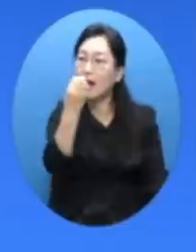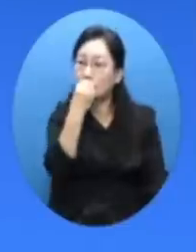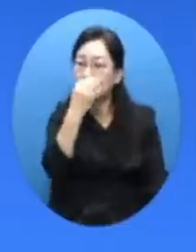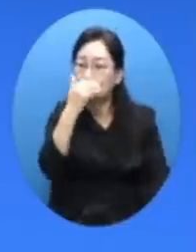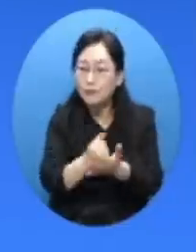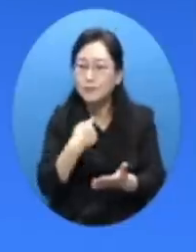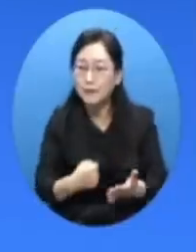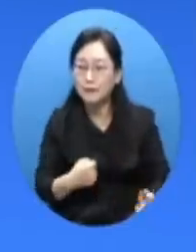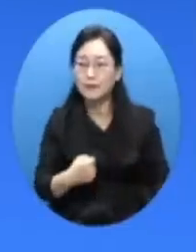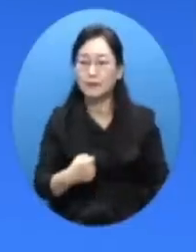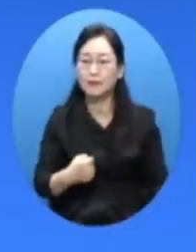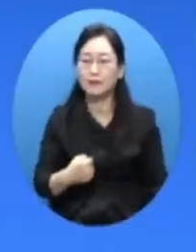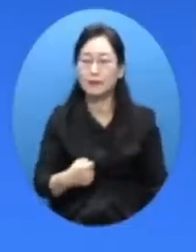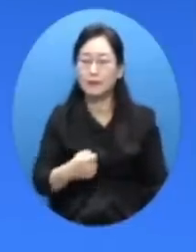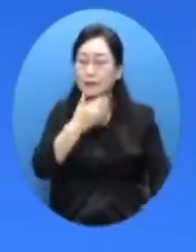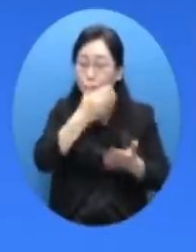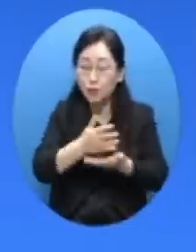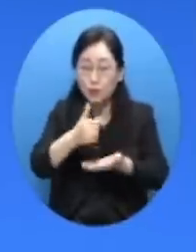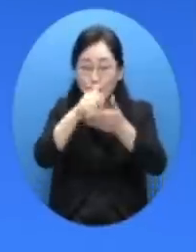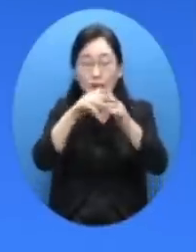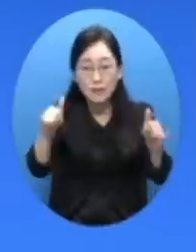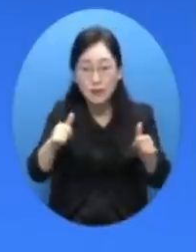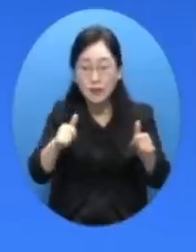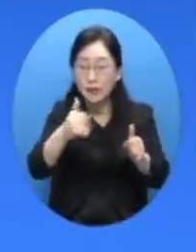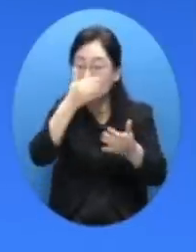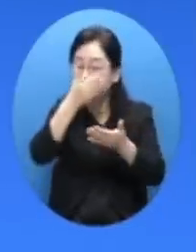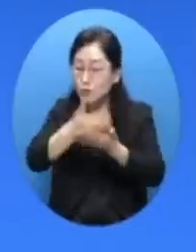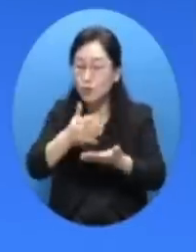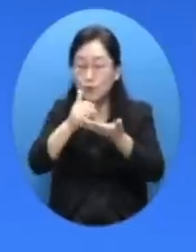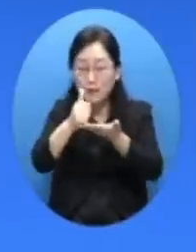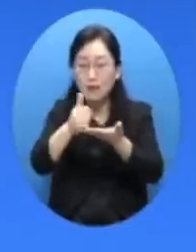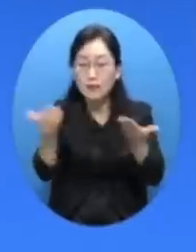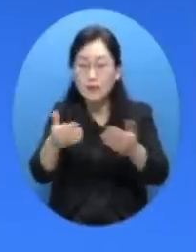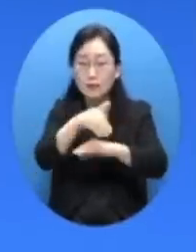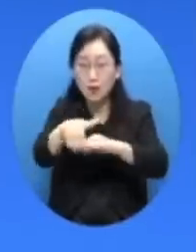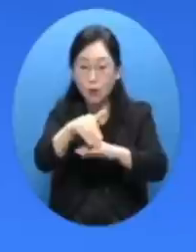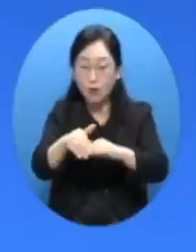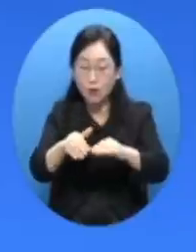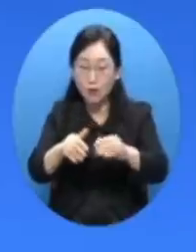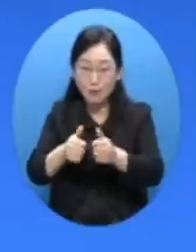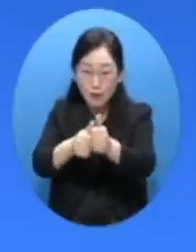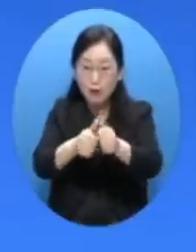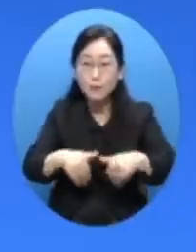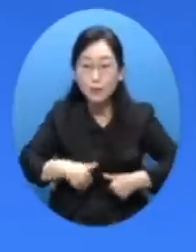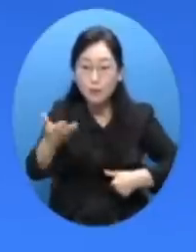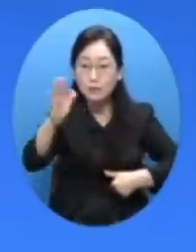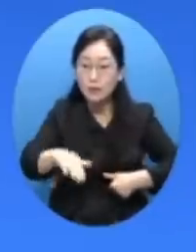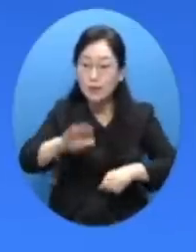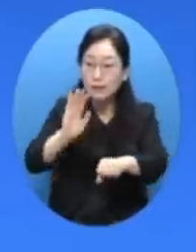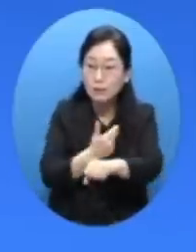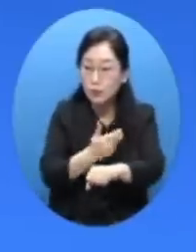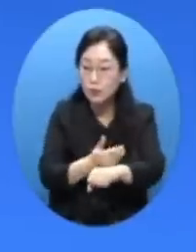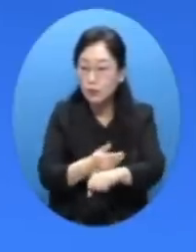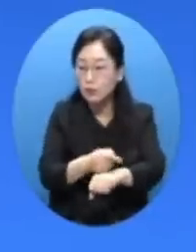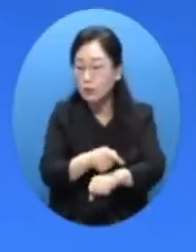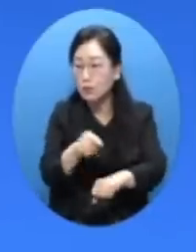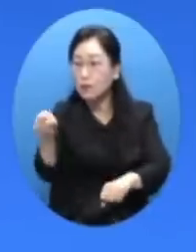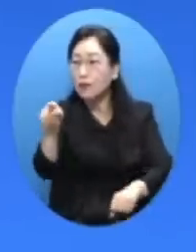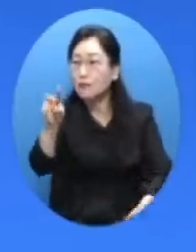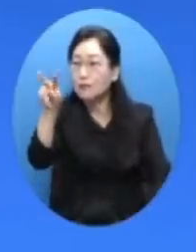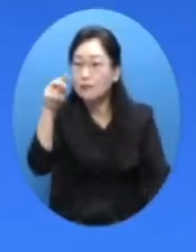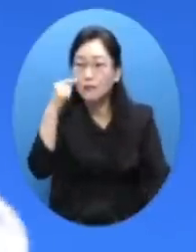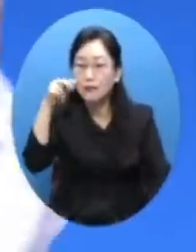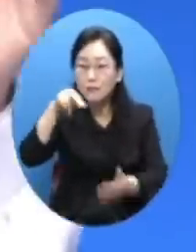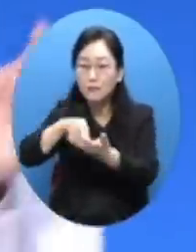짓고 말았습니다. 존귀한 자가 존귀한 일을 계획하고 존귀한 일에 서 있어야 되는데 잘못 쓴 자리에서 같은 잘못을 하게 된